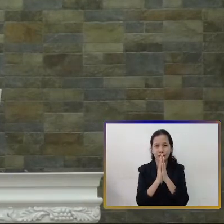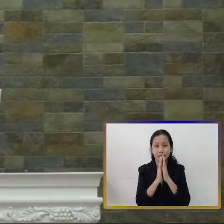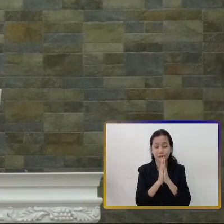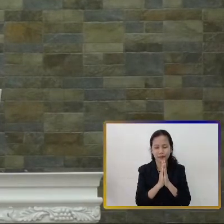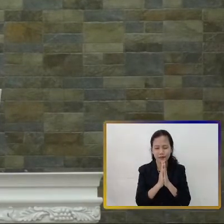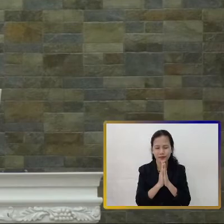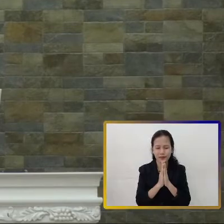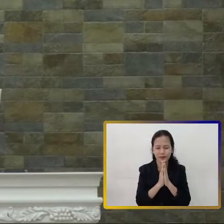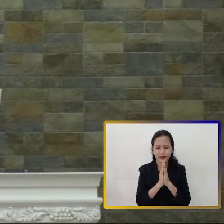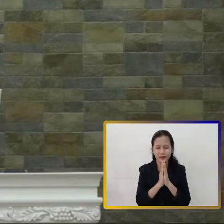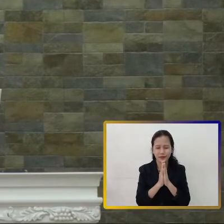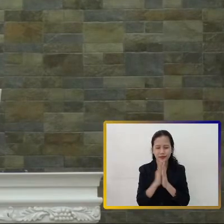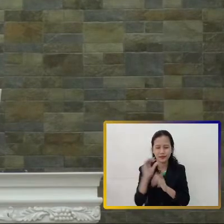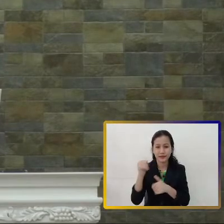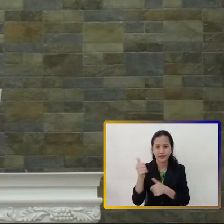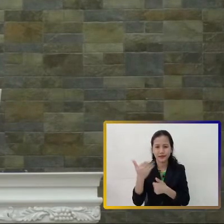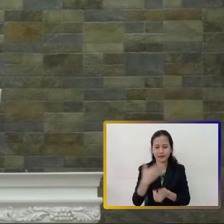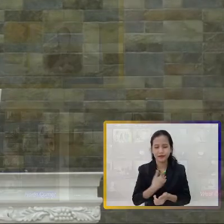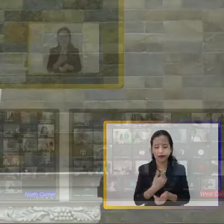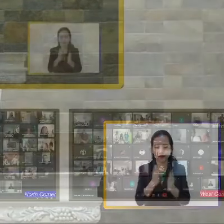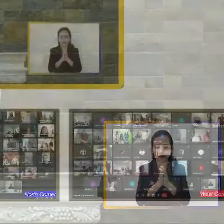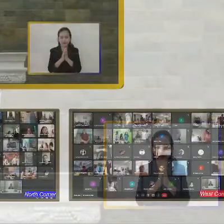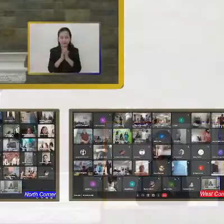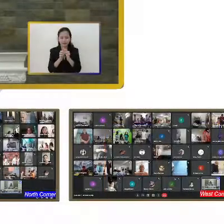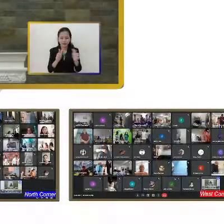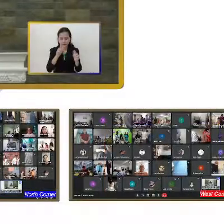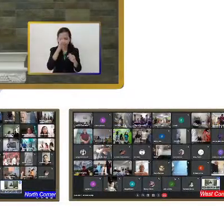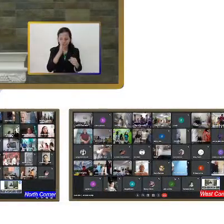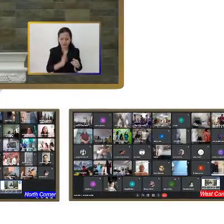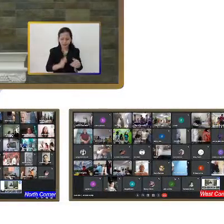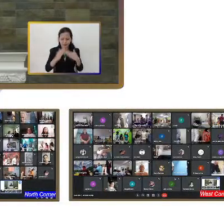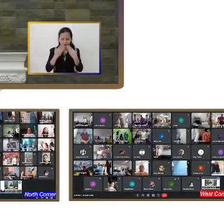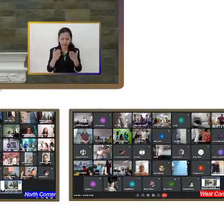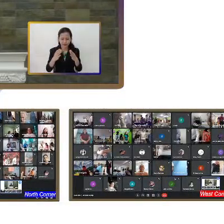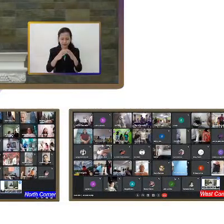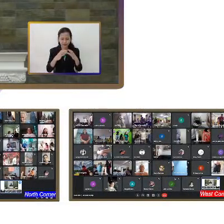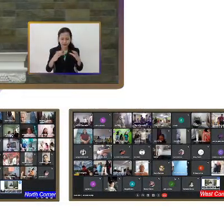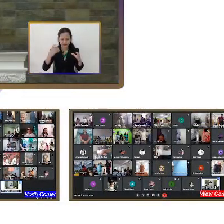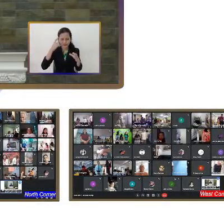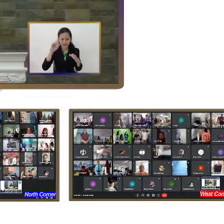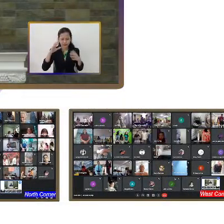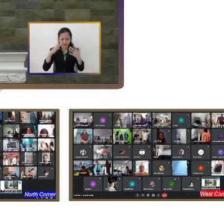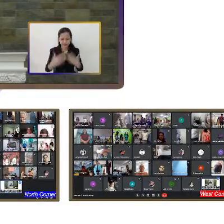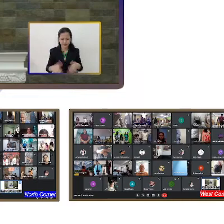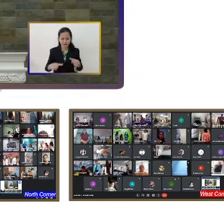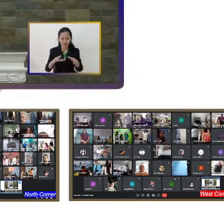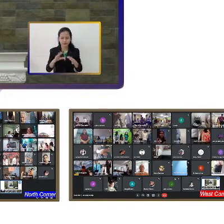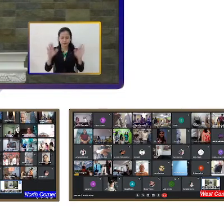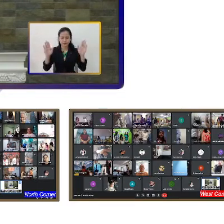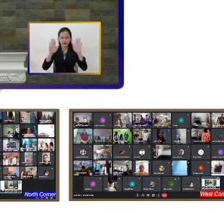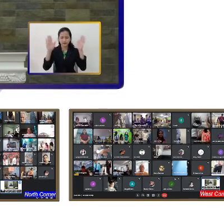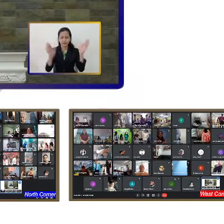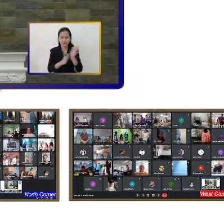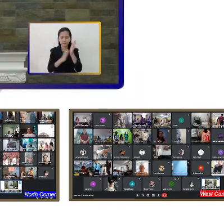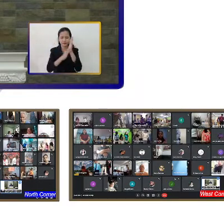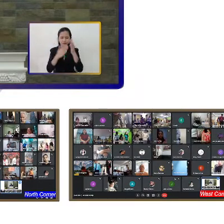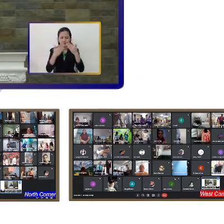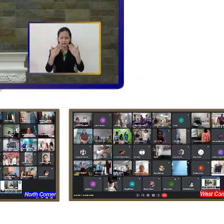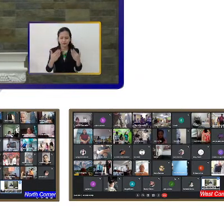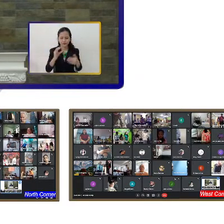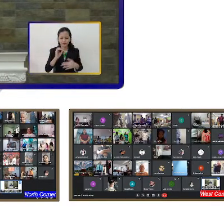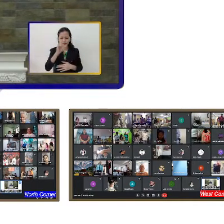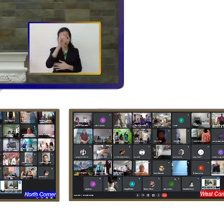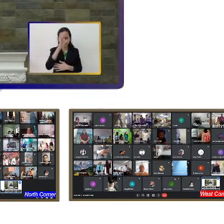for prayer, please. Dakila po namin, Diyos. Maraming salamat po sa natapos po namin Sunday School. Thank you, O God, for giving us the